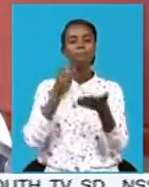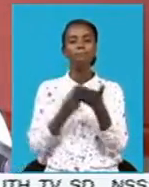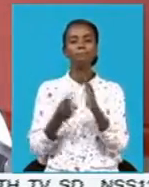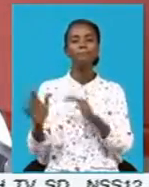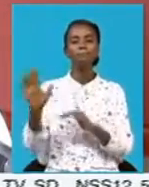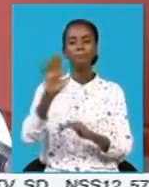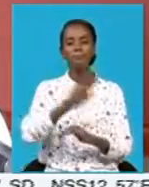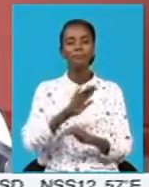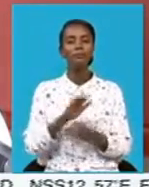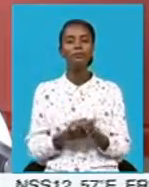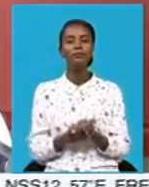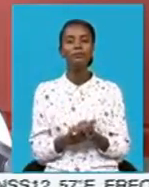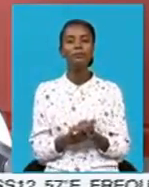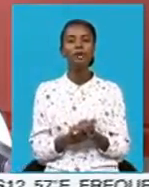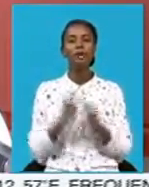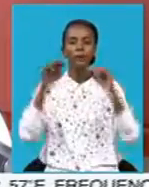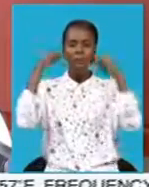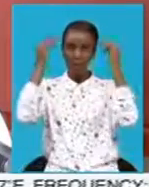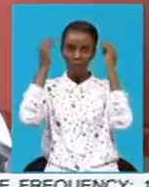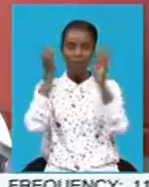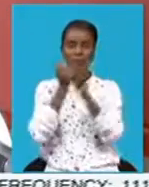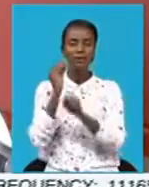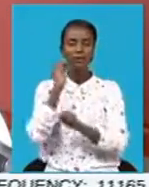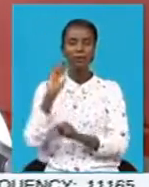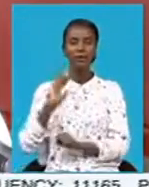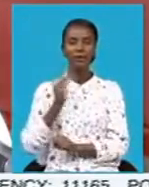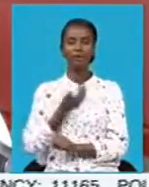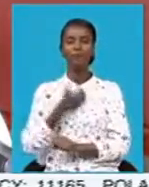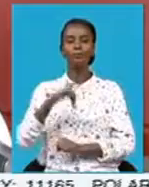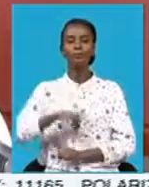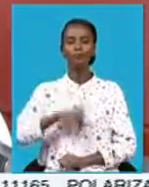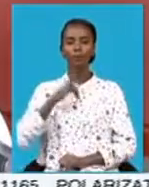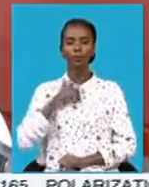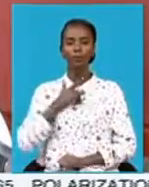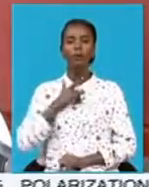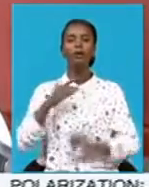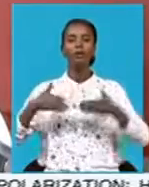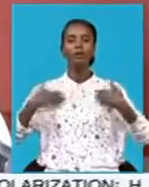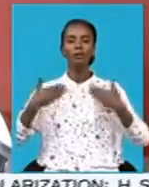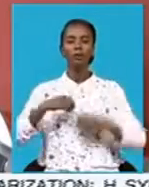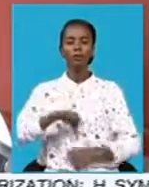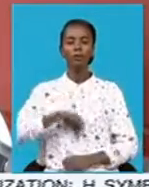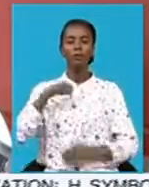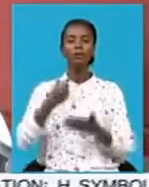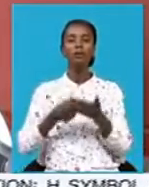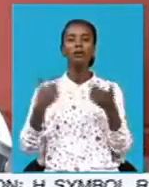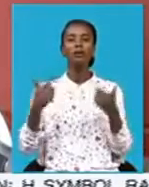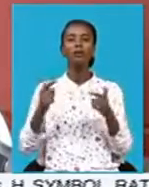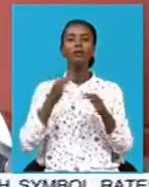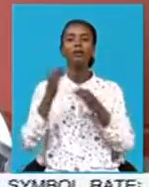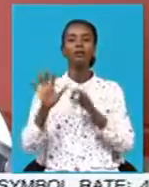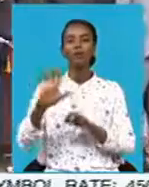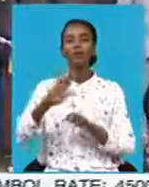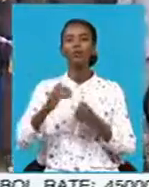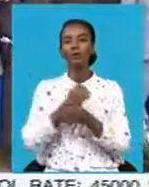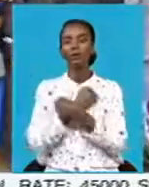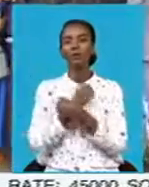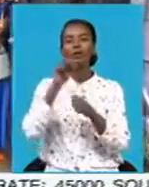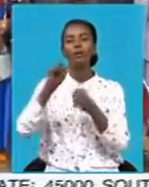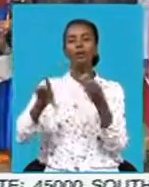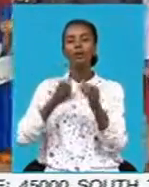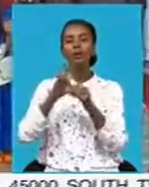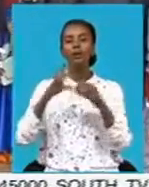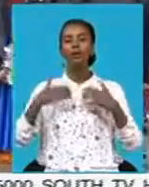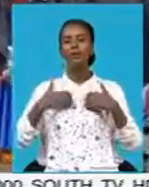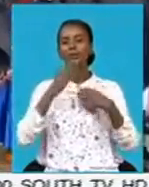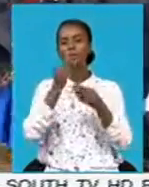በማረጋገጣችሁ ሚኒስቴር መስሪያ ቤታችን የሚሰማውን ደስታና ኩራት በዚሁ አጋጣሚ ልገልጽላችሁ እወዳለሁ። የደቡብ ክልል